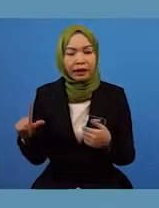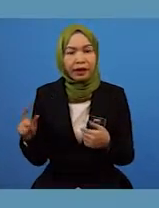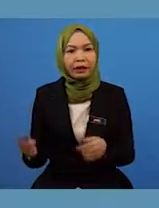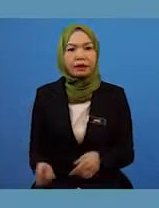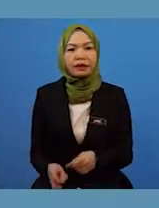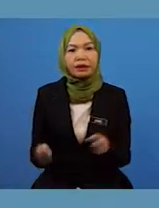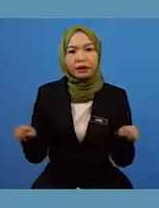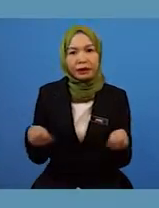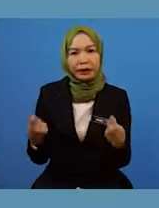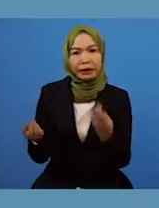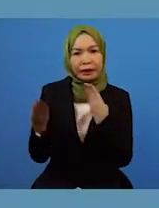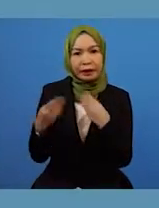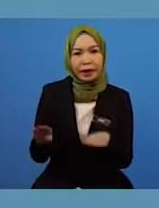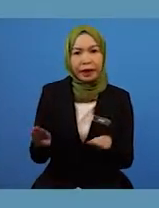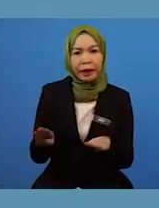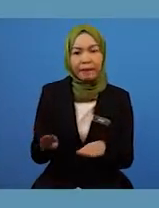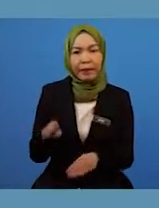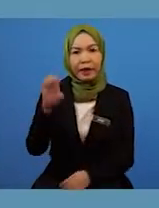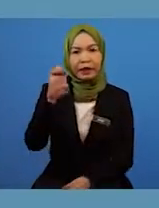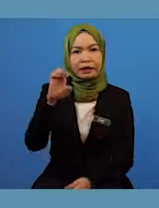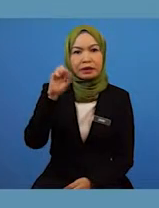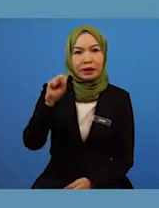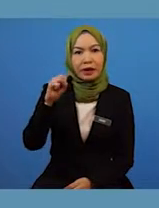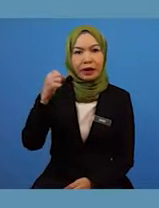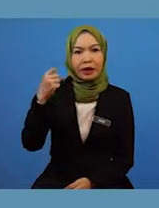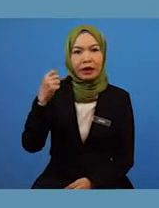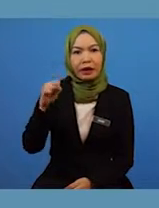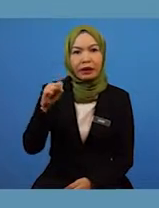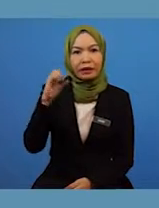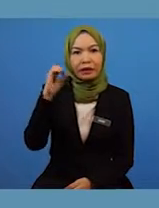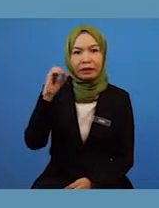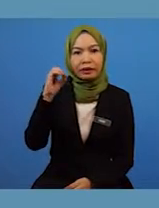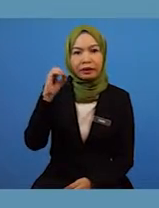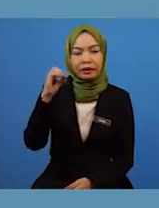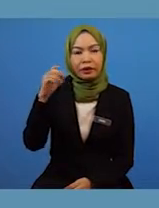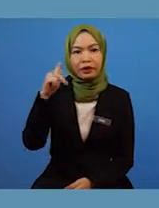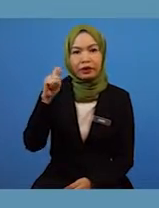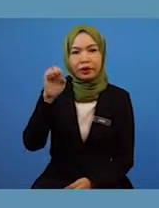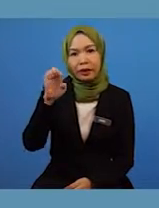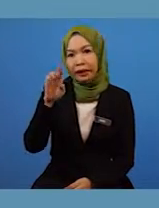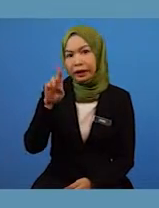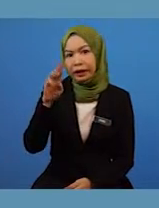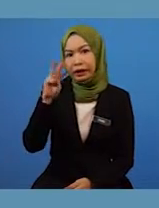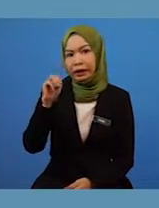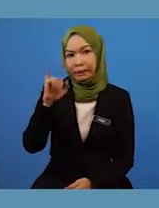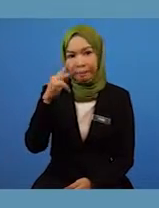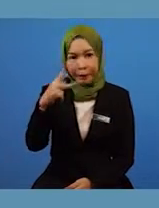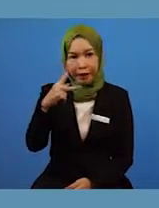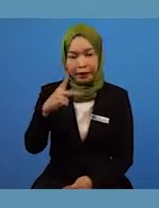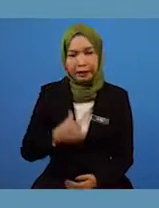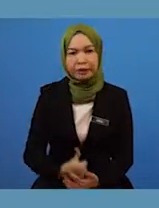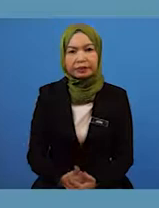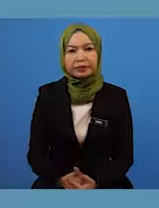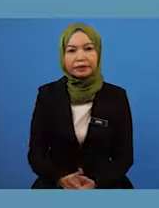eksotermik. Aras tenaga bahan tindak balas adalah lebih tinggi dari aras tenaga hasil